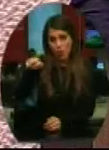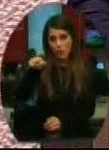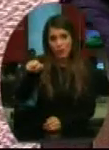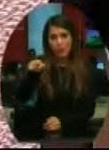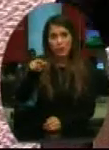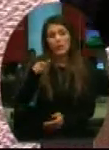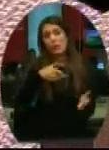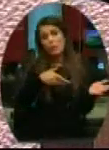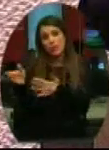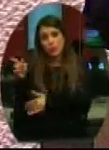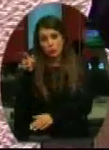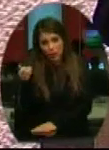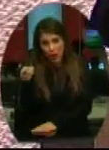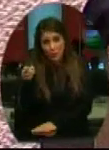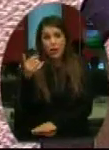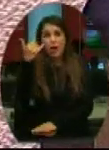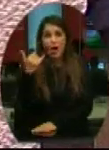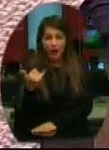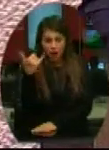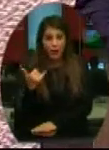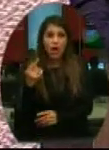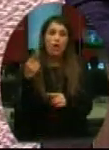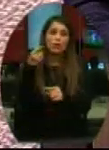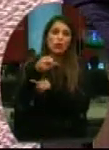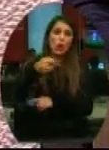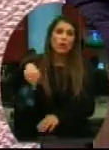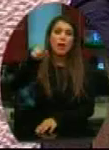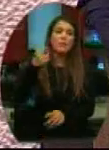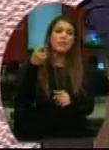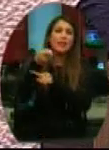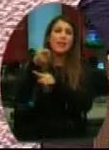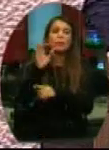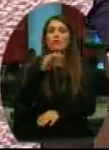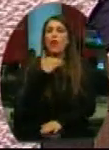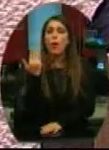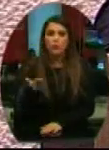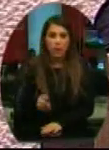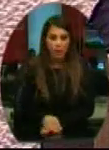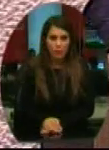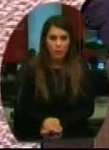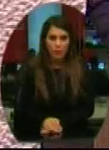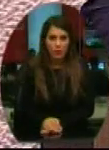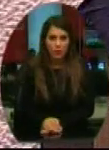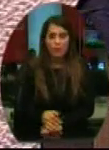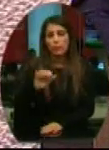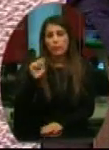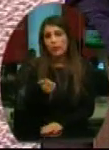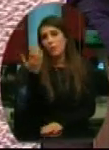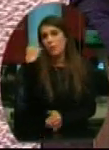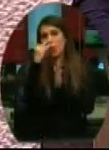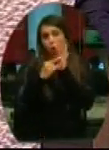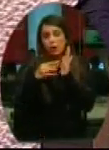פינינו יורים עליהם כרגע טילים כדי להרוג אותם. אם היה אז חוק